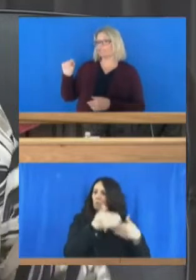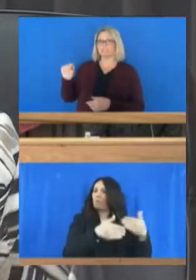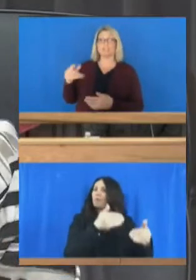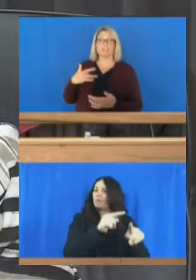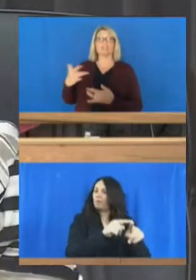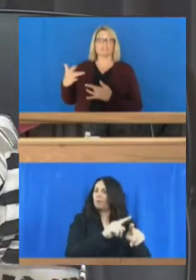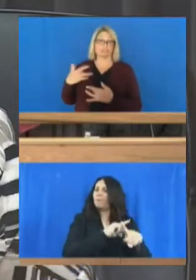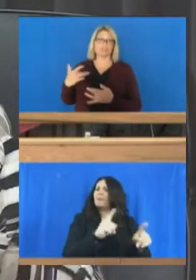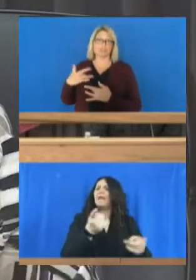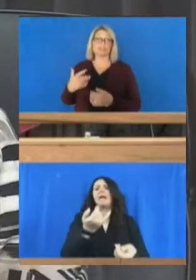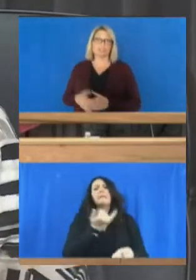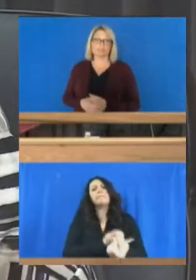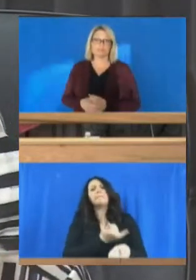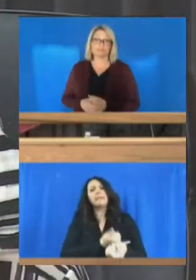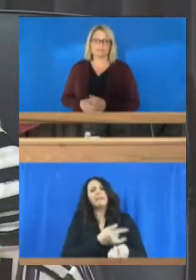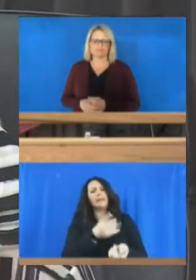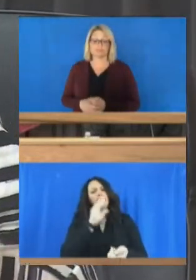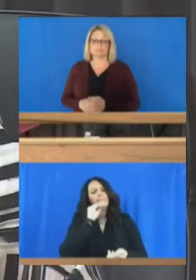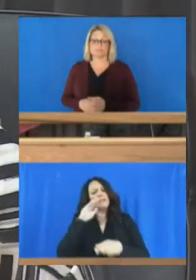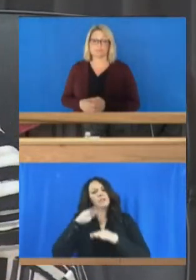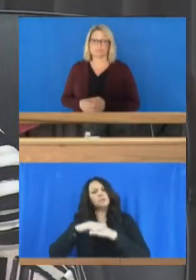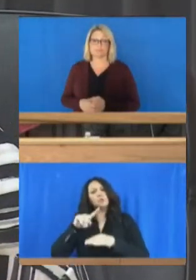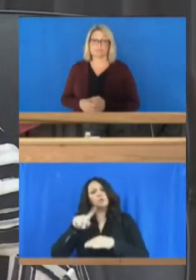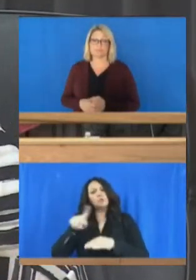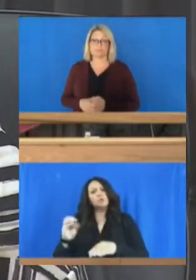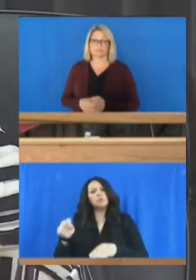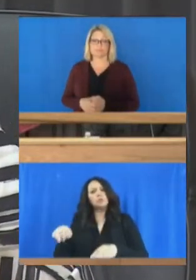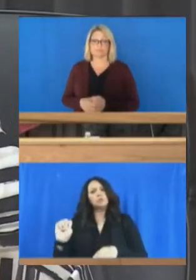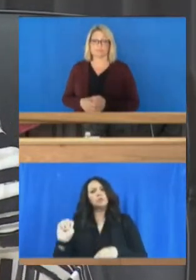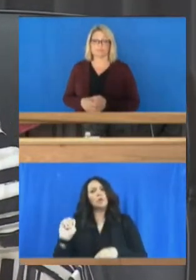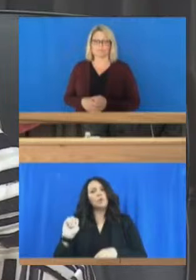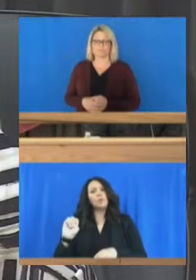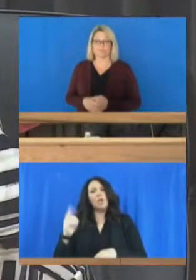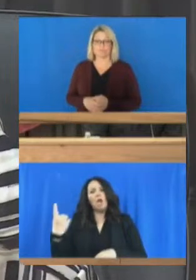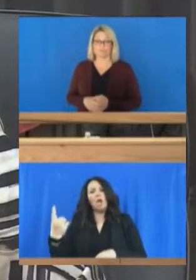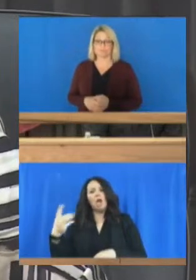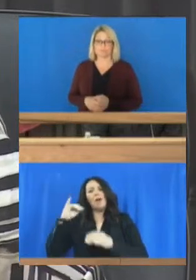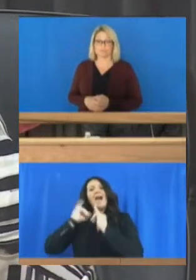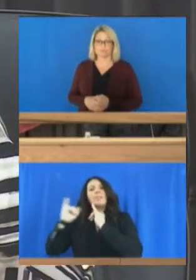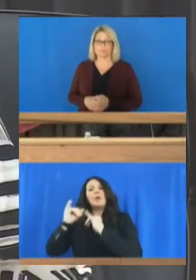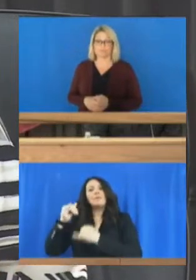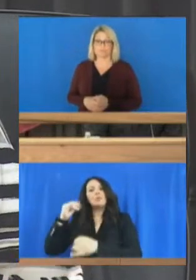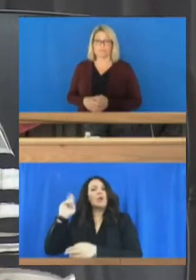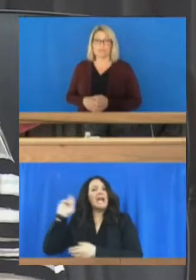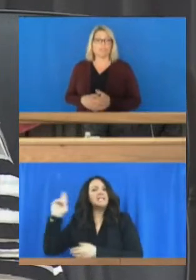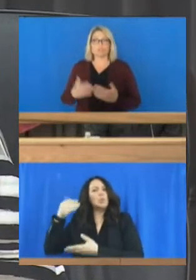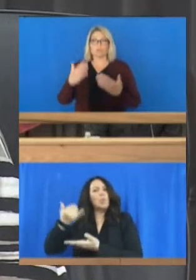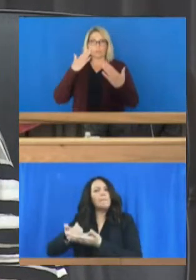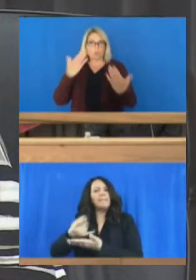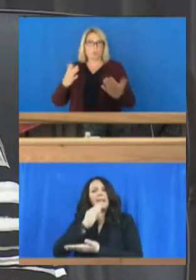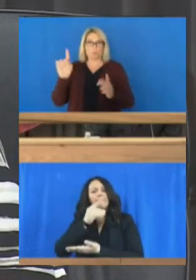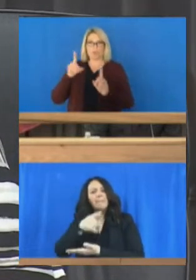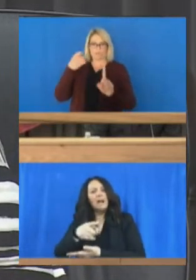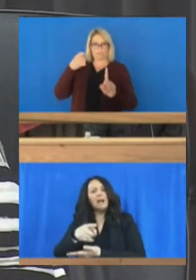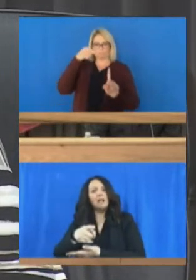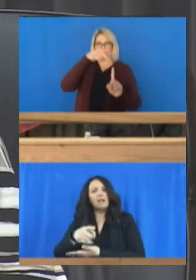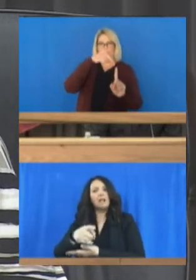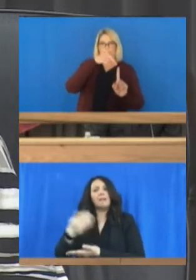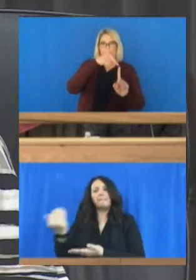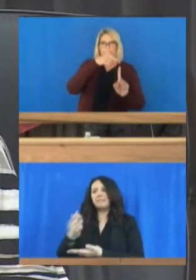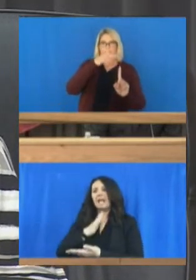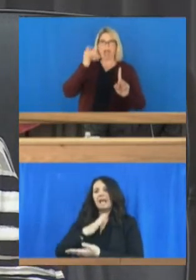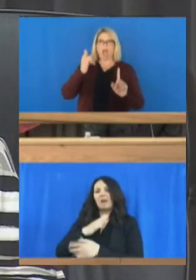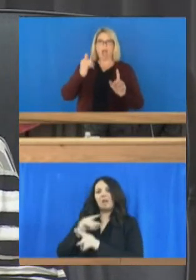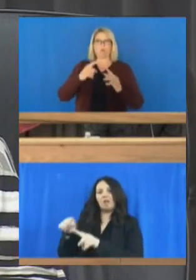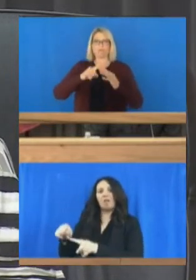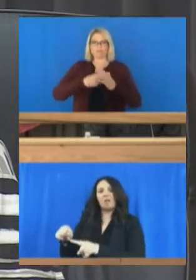chaînes de transmission qu'on voit. Et avant que ça se fait, ça nous concerne parce que ça veut dire que c'est une possibilité